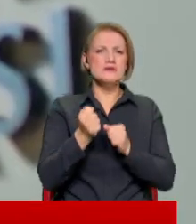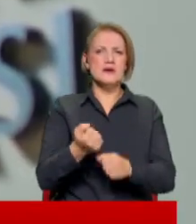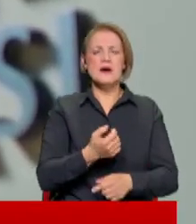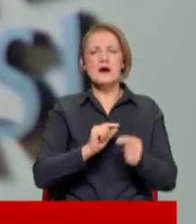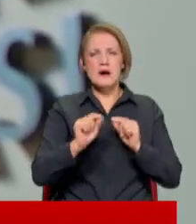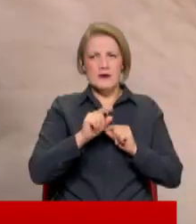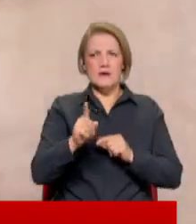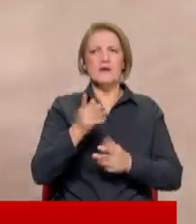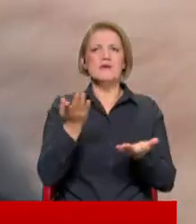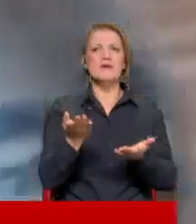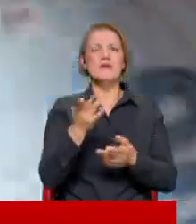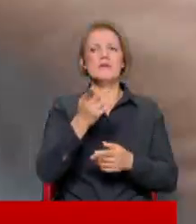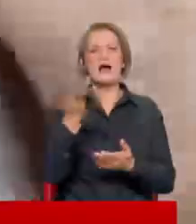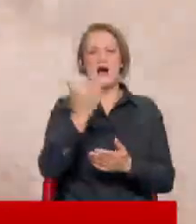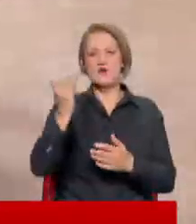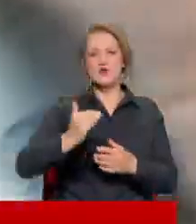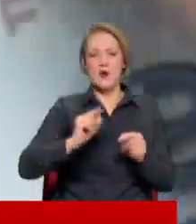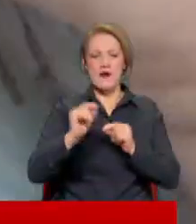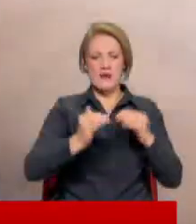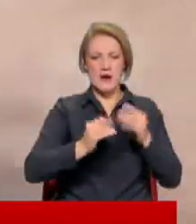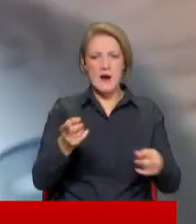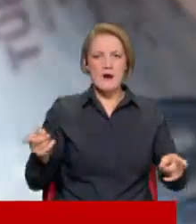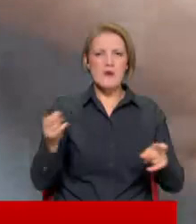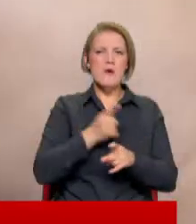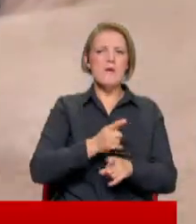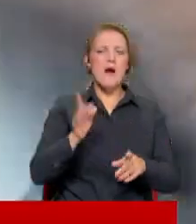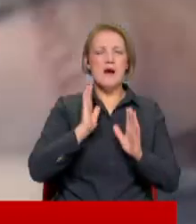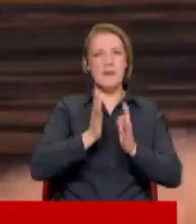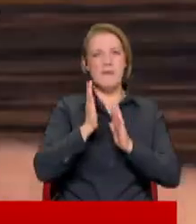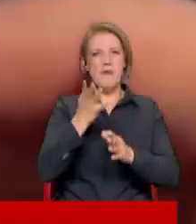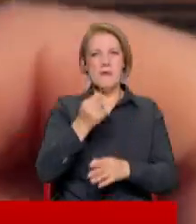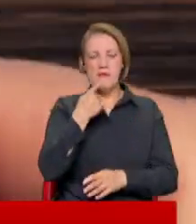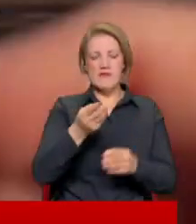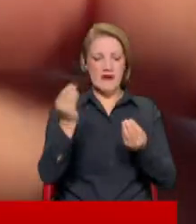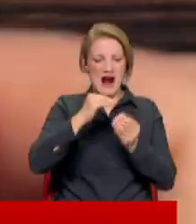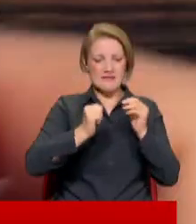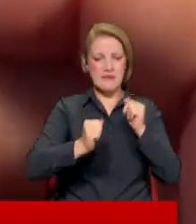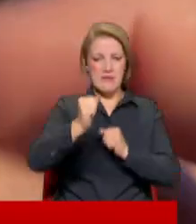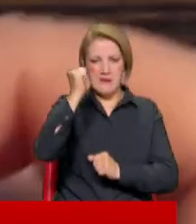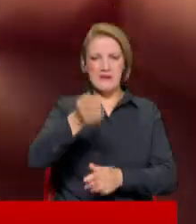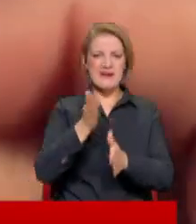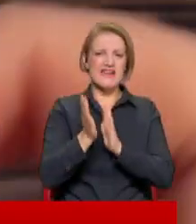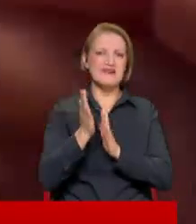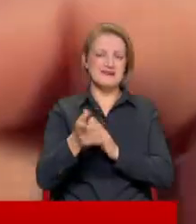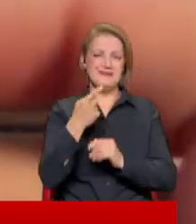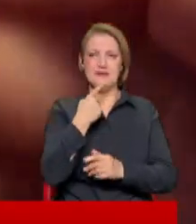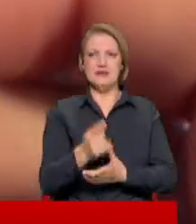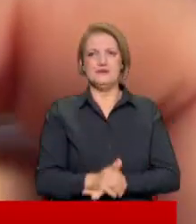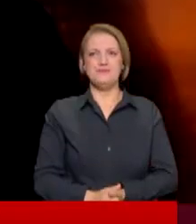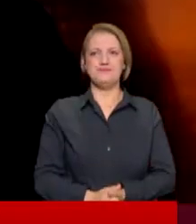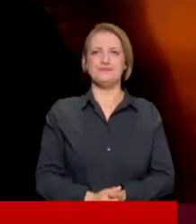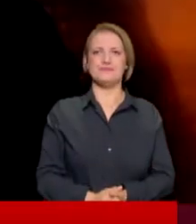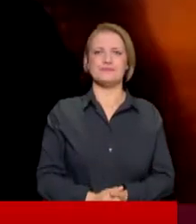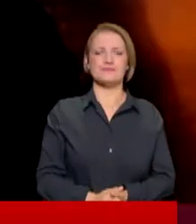yüksek enflasyon dezenflasyona yani düşük enflasyona dönünceye kadar devam edecek dedi. Faiz artırımının da devam edeceğinin sinyalini vermiş